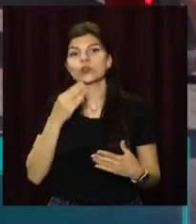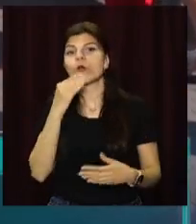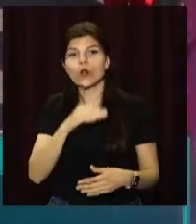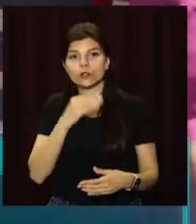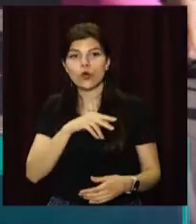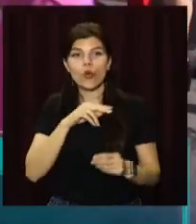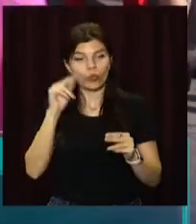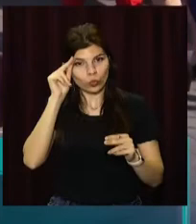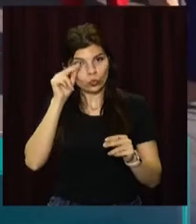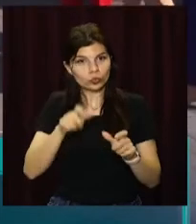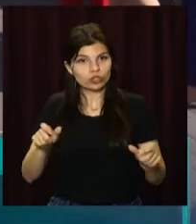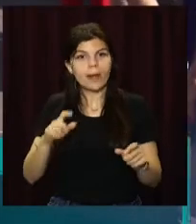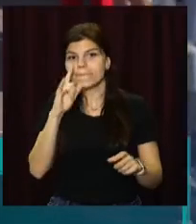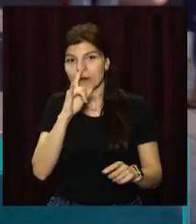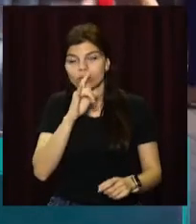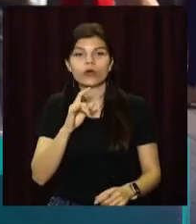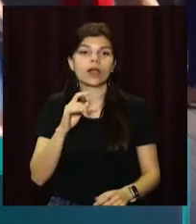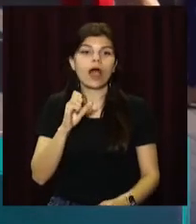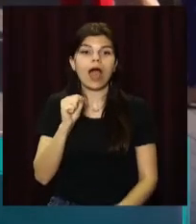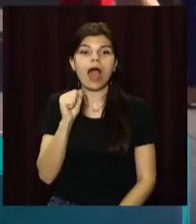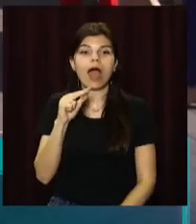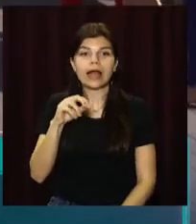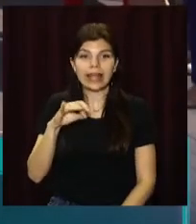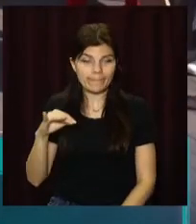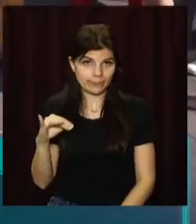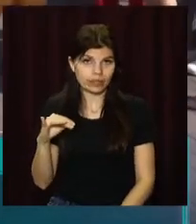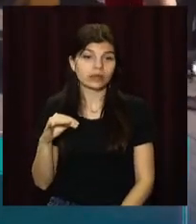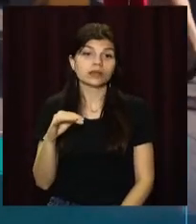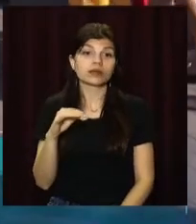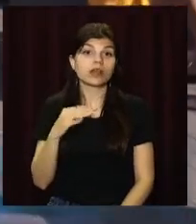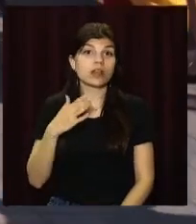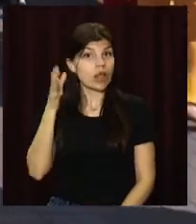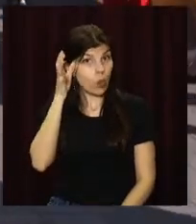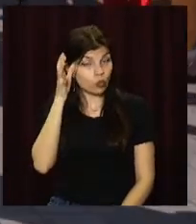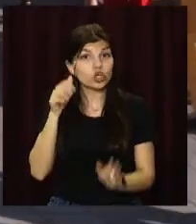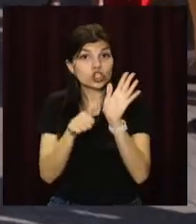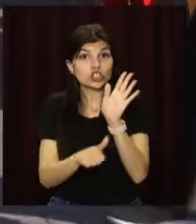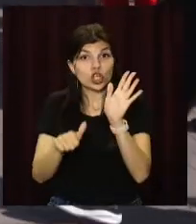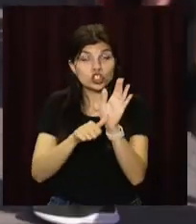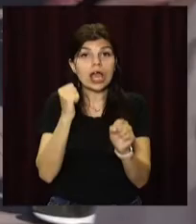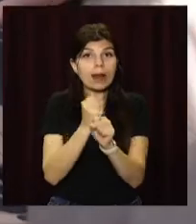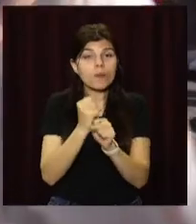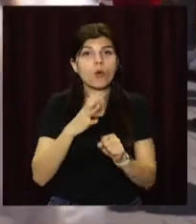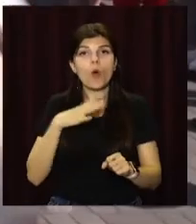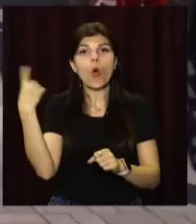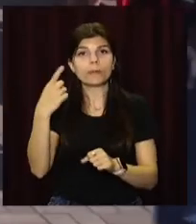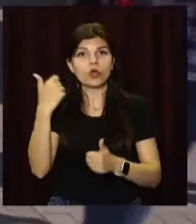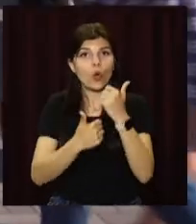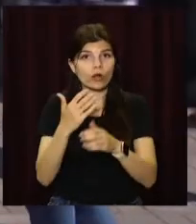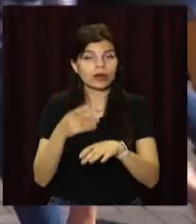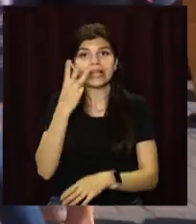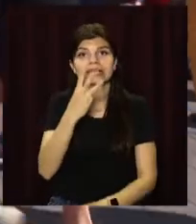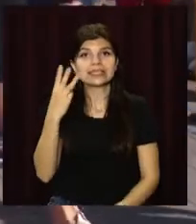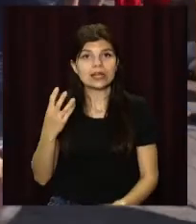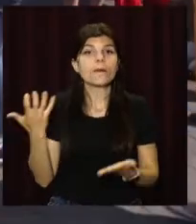найкращих учнів-переможців Малої академії наук. 66 робіт нашого міста було надано на обласний конкурс,